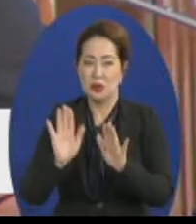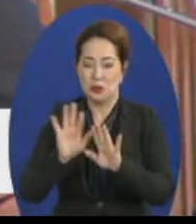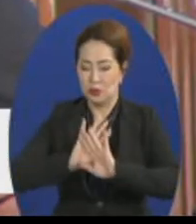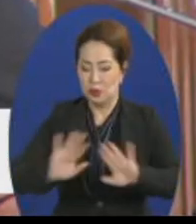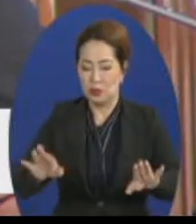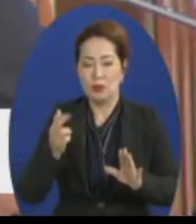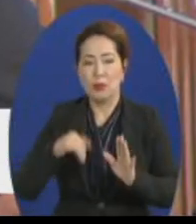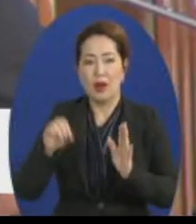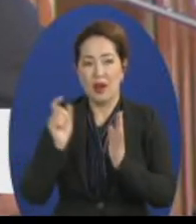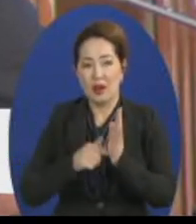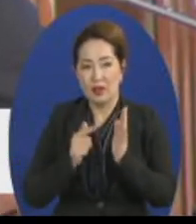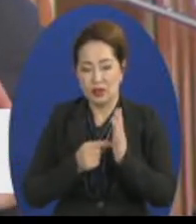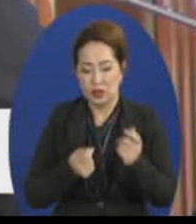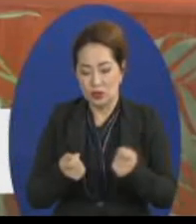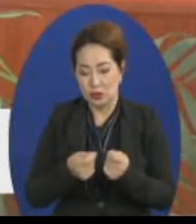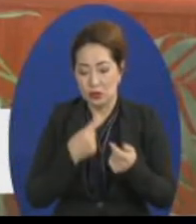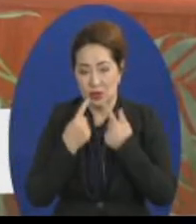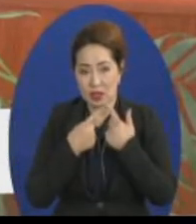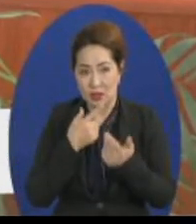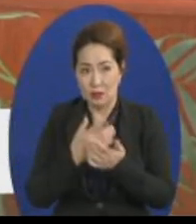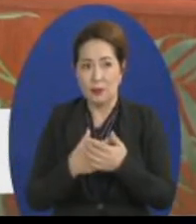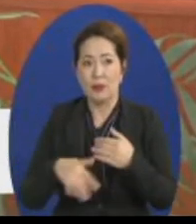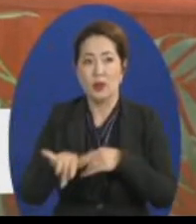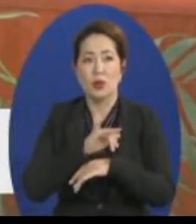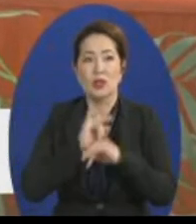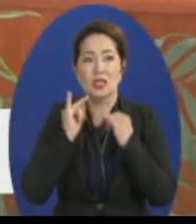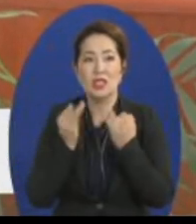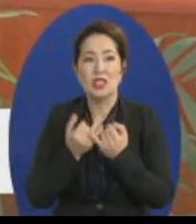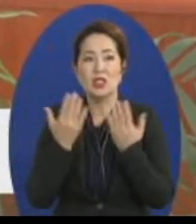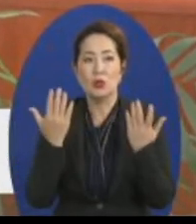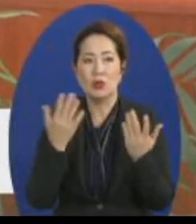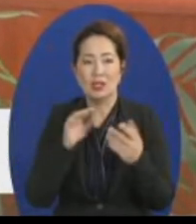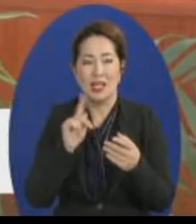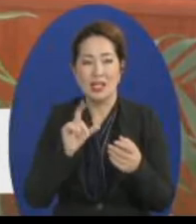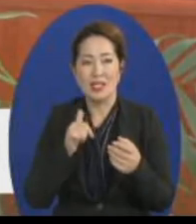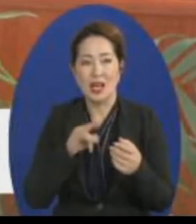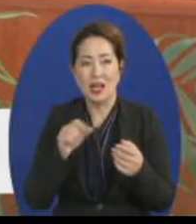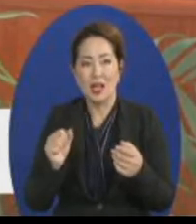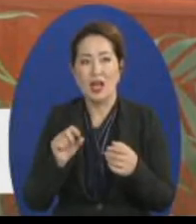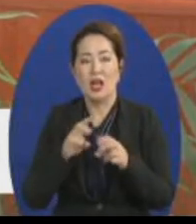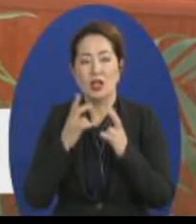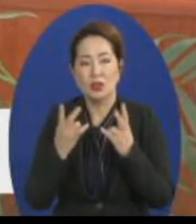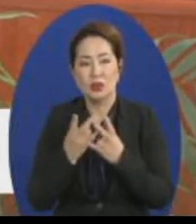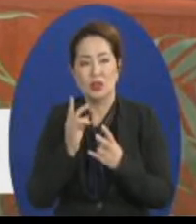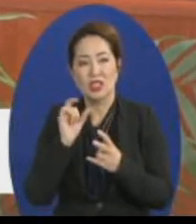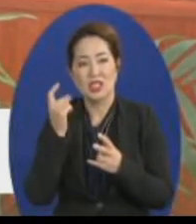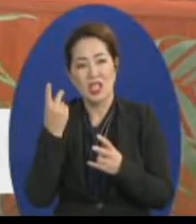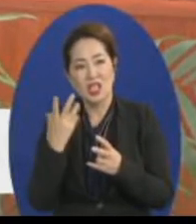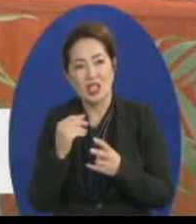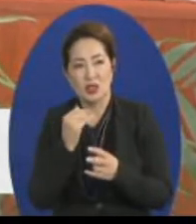зохицуултыг хийх хэсэг талаар яригдж байна. За улсын хурл засаг захиргаа нутаг дэвсгэрийн нэгж түүний